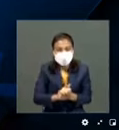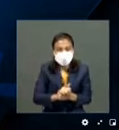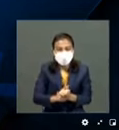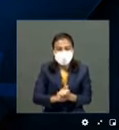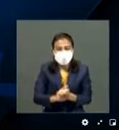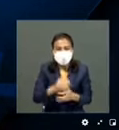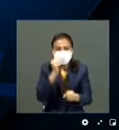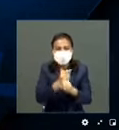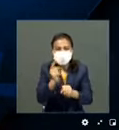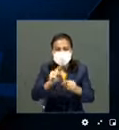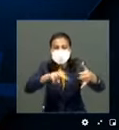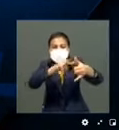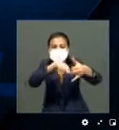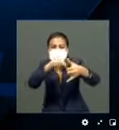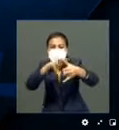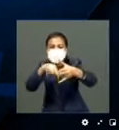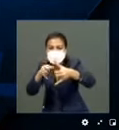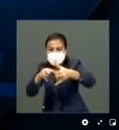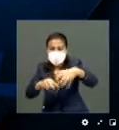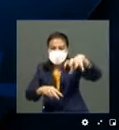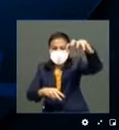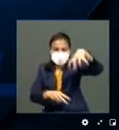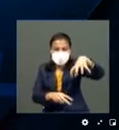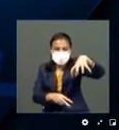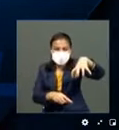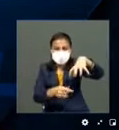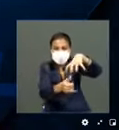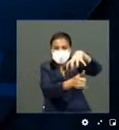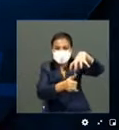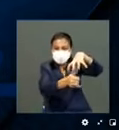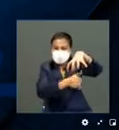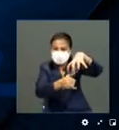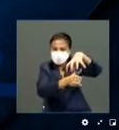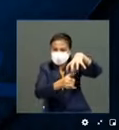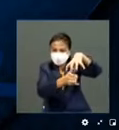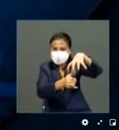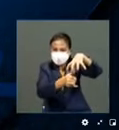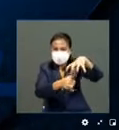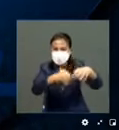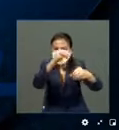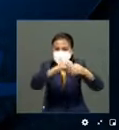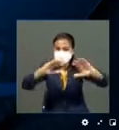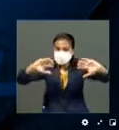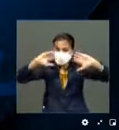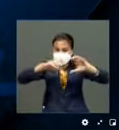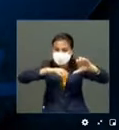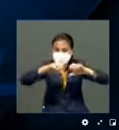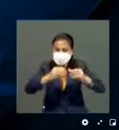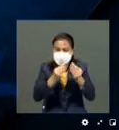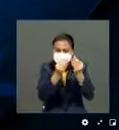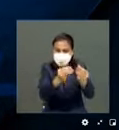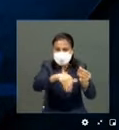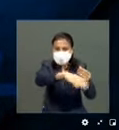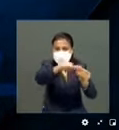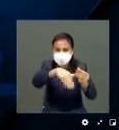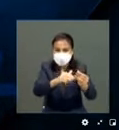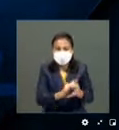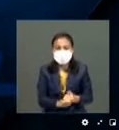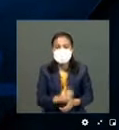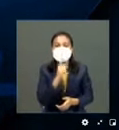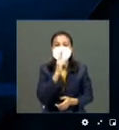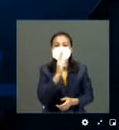การดูแลใน state quarantine alternative state quarantine ที่รัฐจัดให้ทั้งหมดนะคะและเน้นย้ำนะคะ